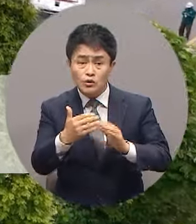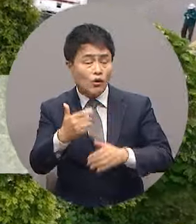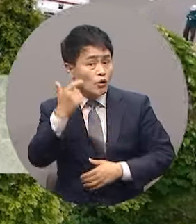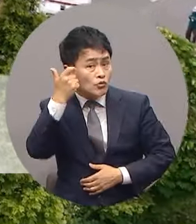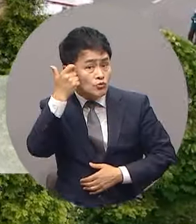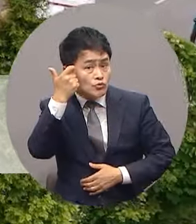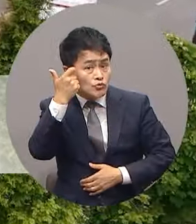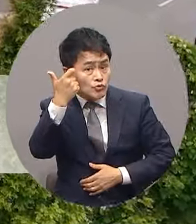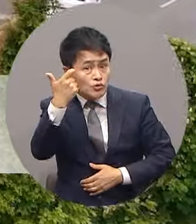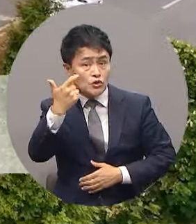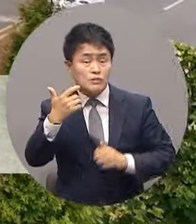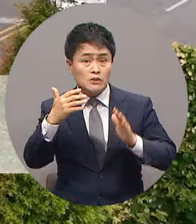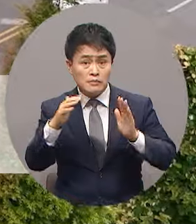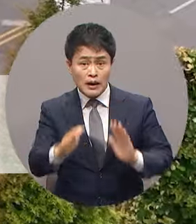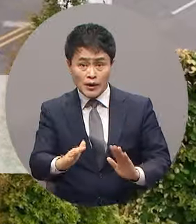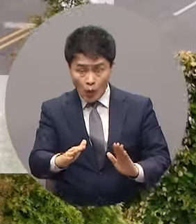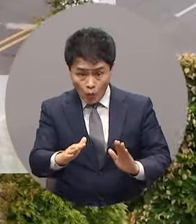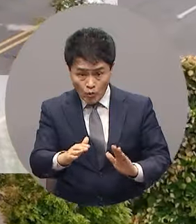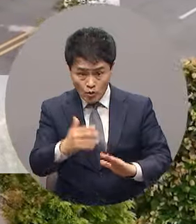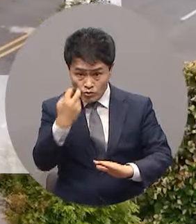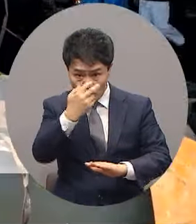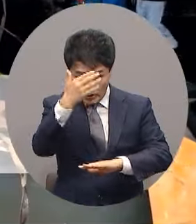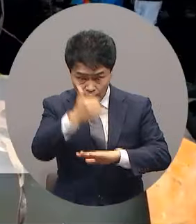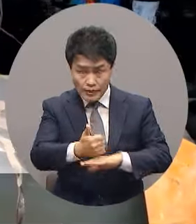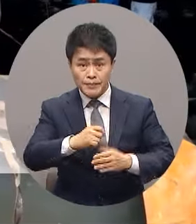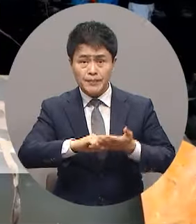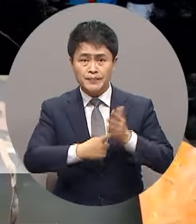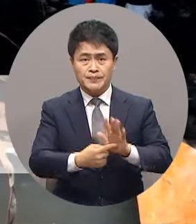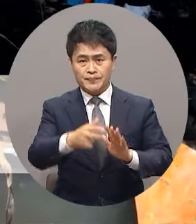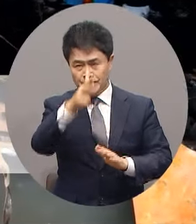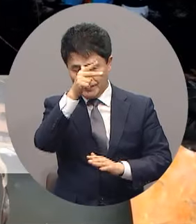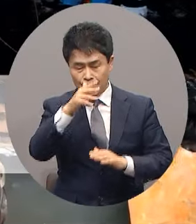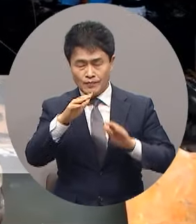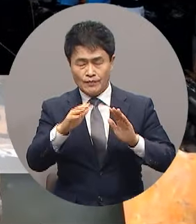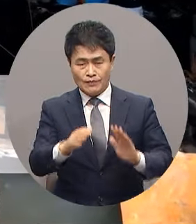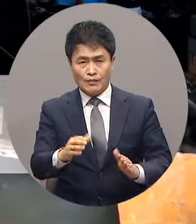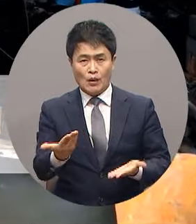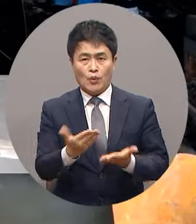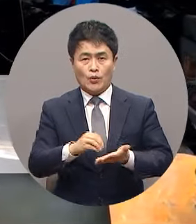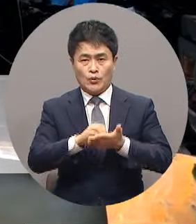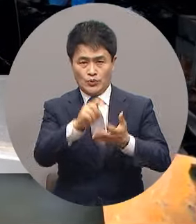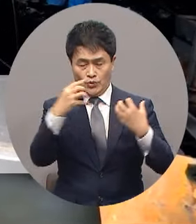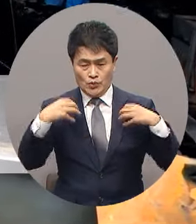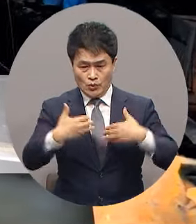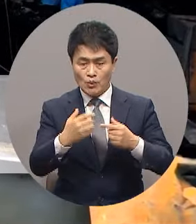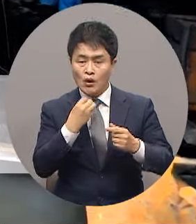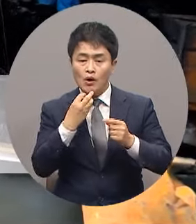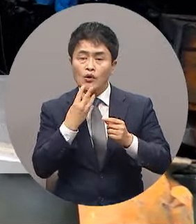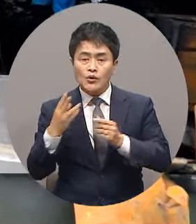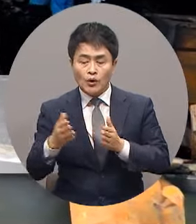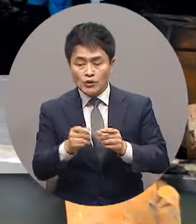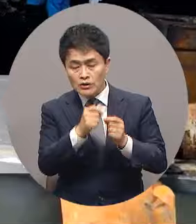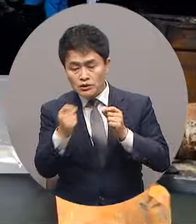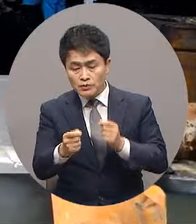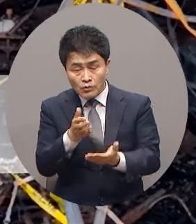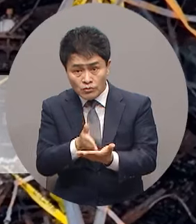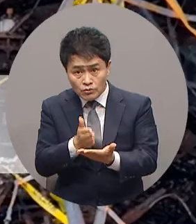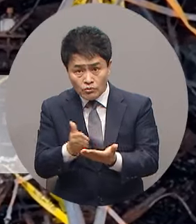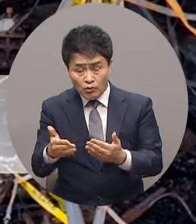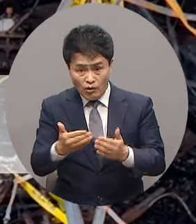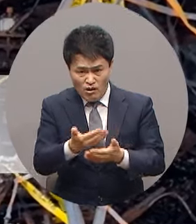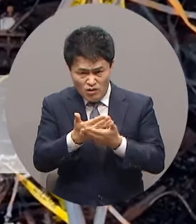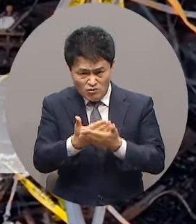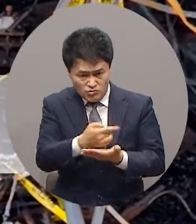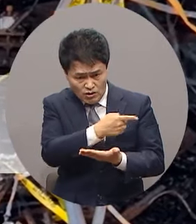60일 만인 오늘 수사 결과를 발표합니다 경찰에 이어 고용노동부 경기지청 브리핑을 열어 중대재해